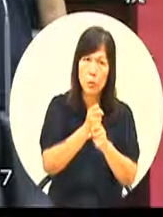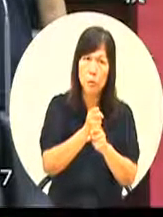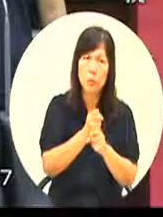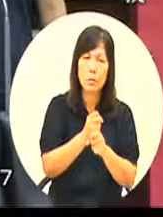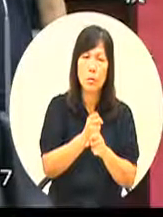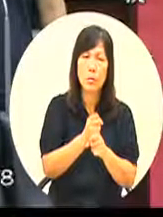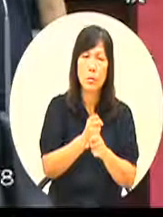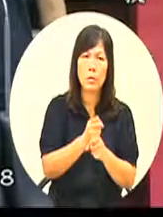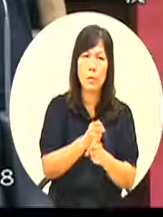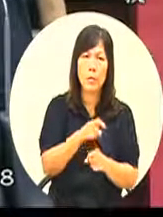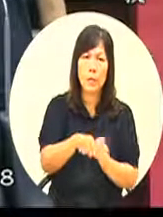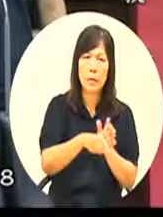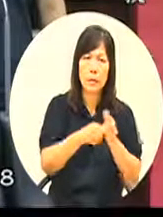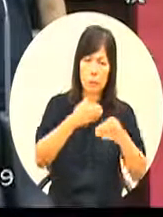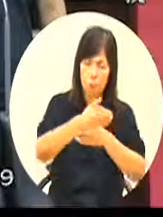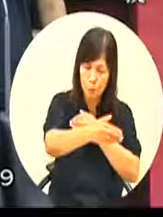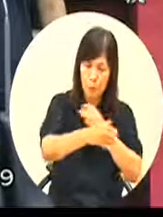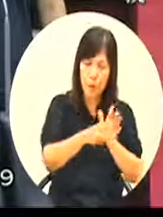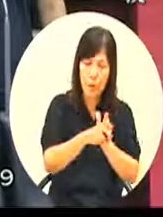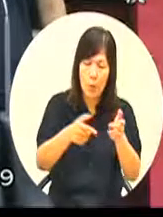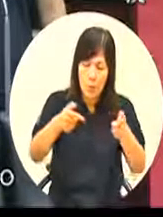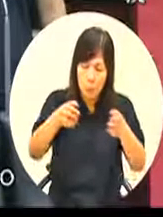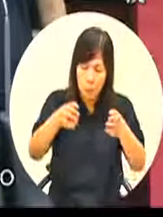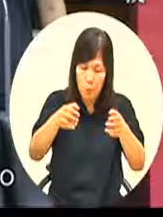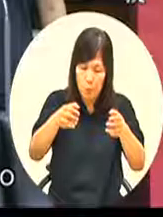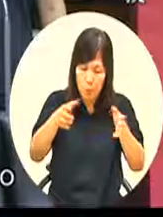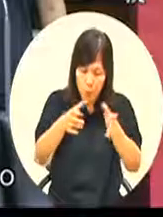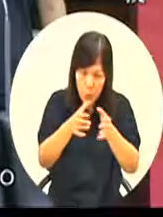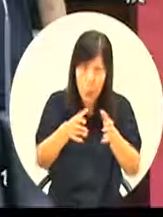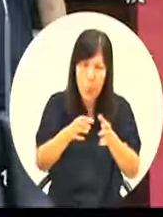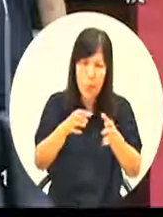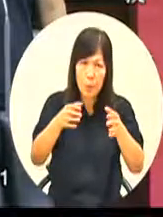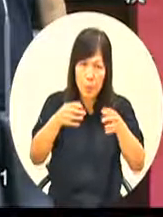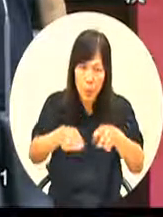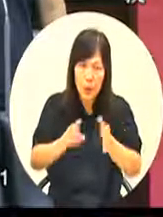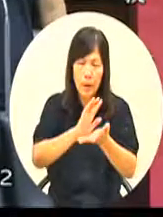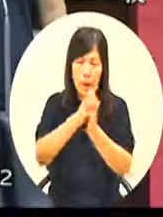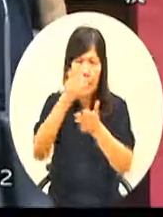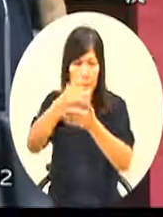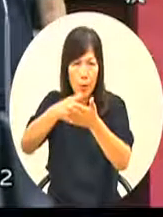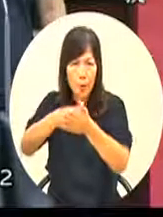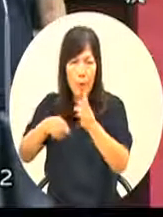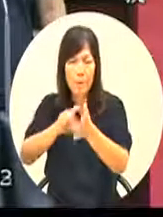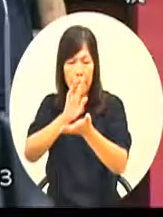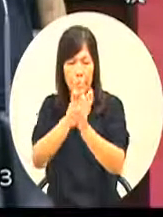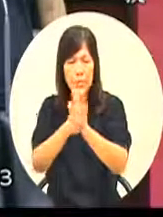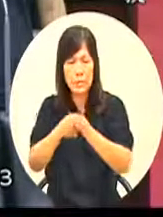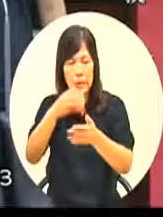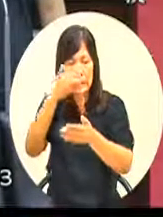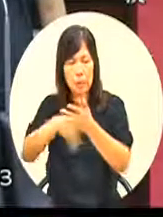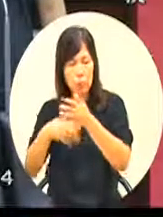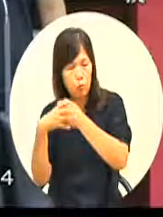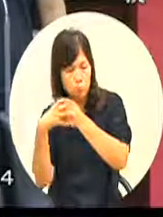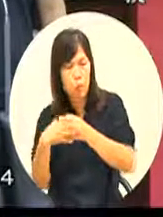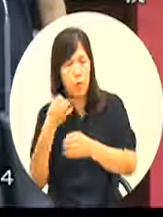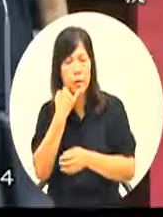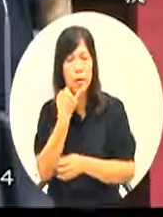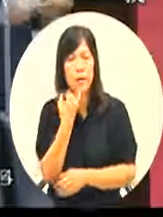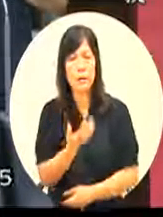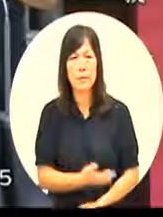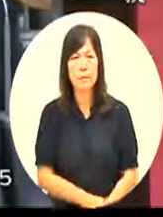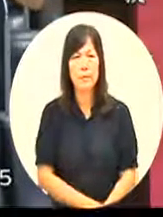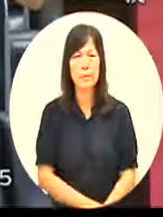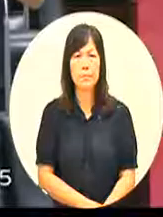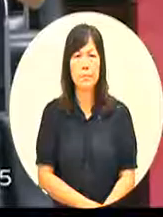个流程去缩减，让大家这个在这个所谓的行政的消耗上可以减轻到最小、哦。那接下来请